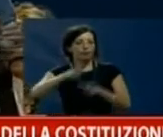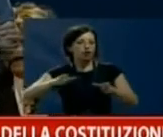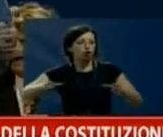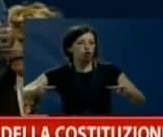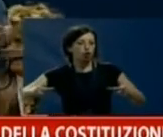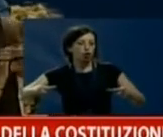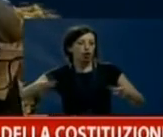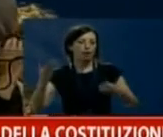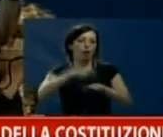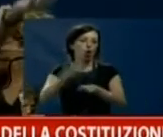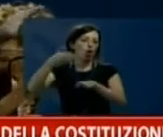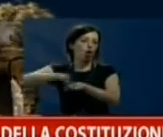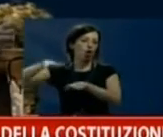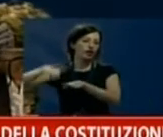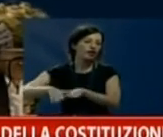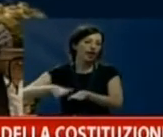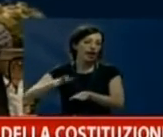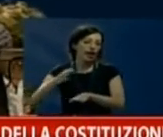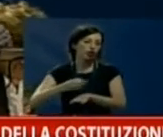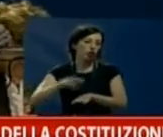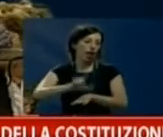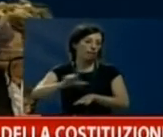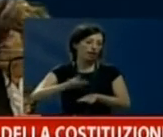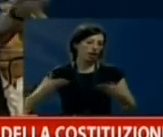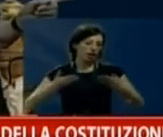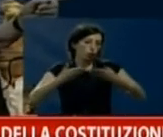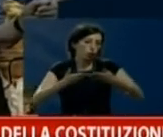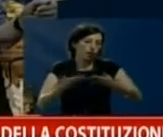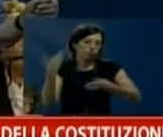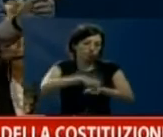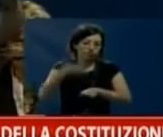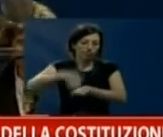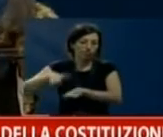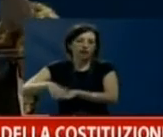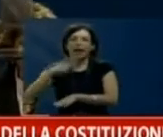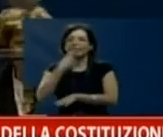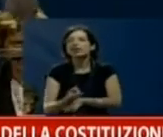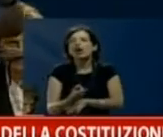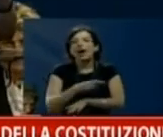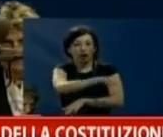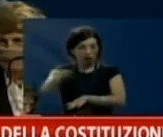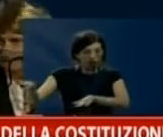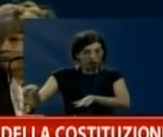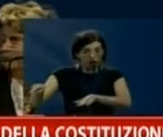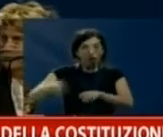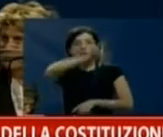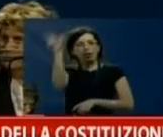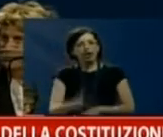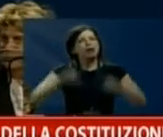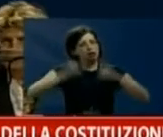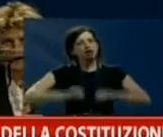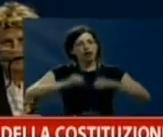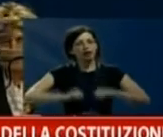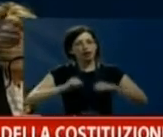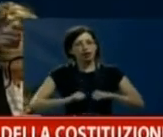di Lampedusa sono idealmente cittadini di questo paese, e poi aggiunge: ma noi siamo contrari all'abrogazione